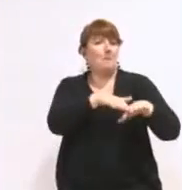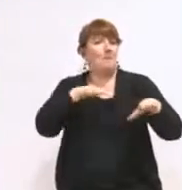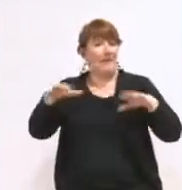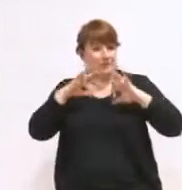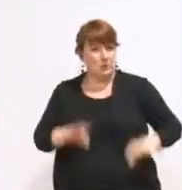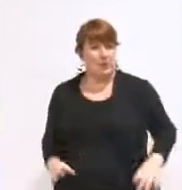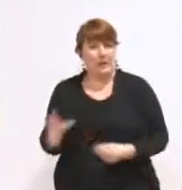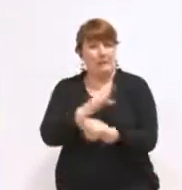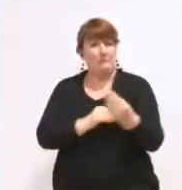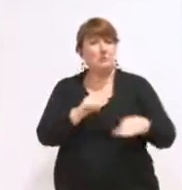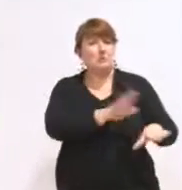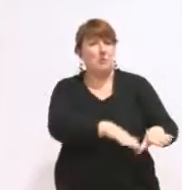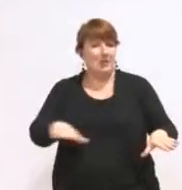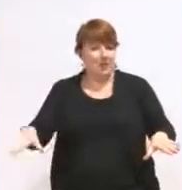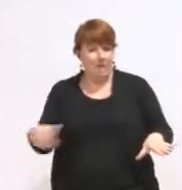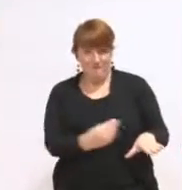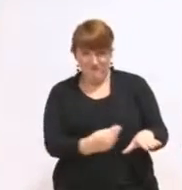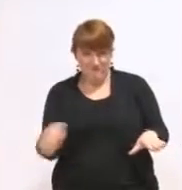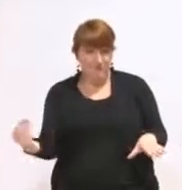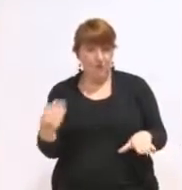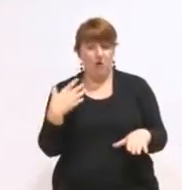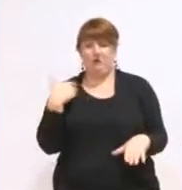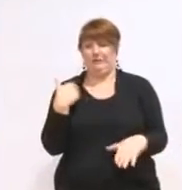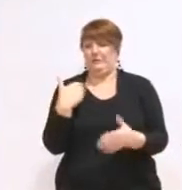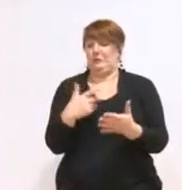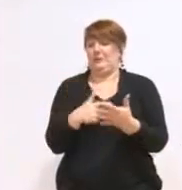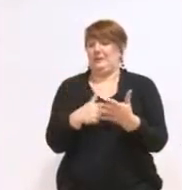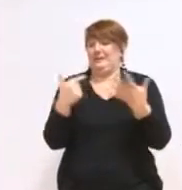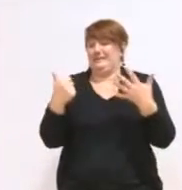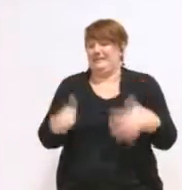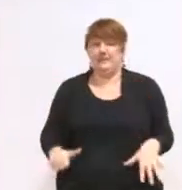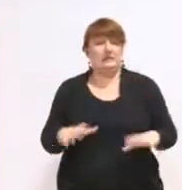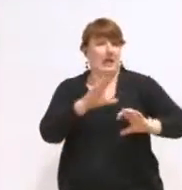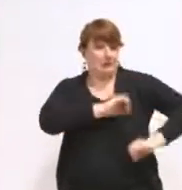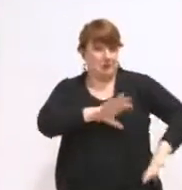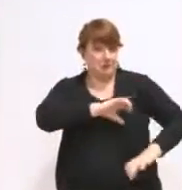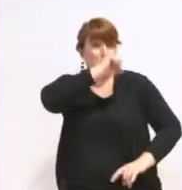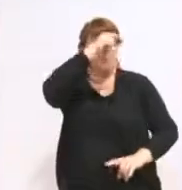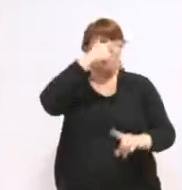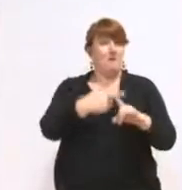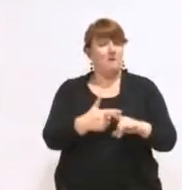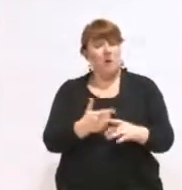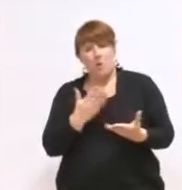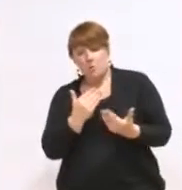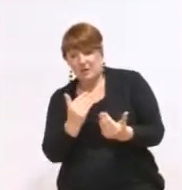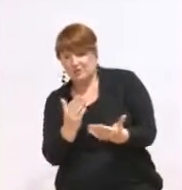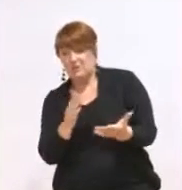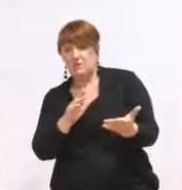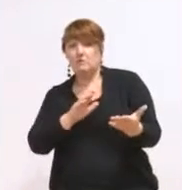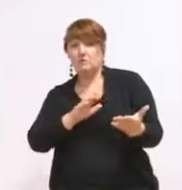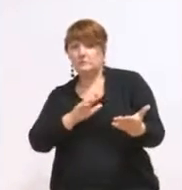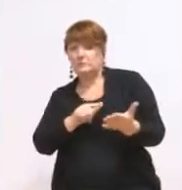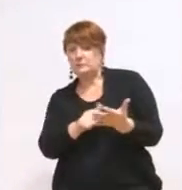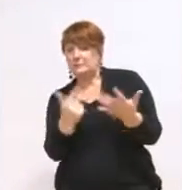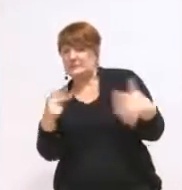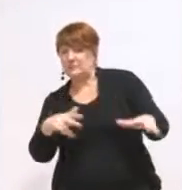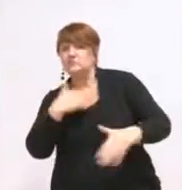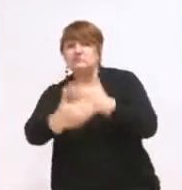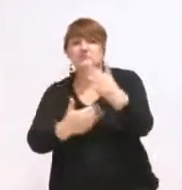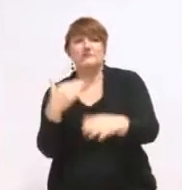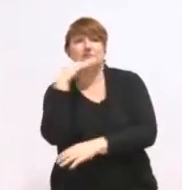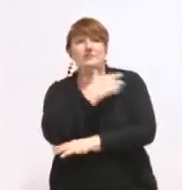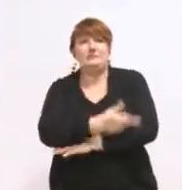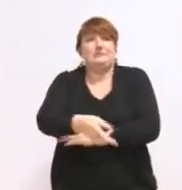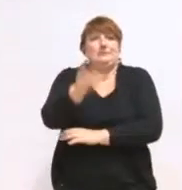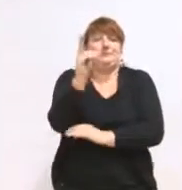en 2016. Là, on attend qu'en 2018, les choses puissent avancer un petit peu plus rapidement. Mais